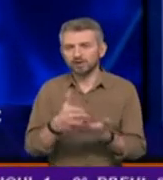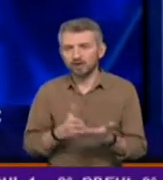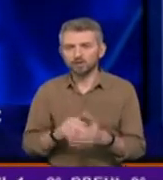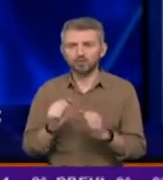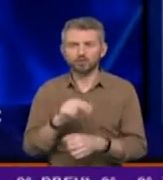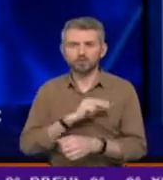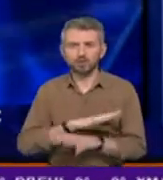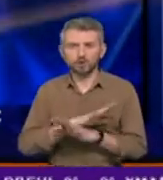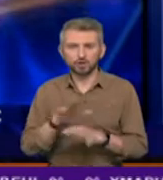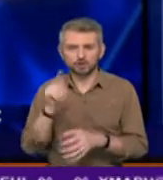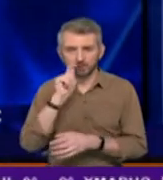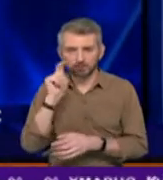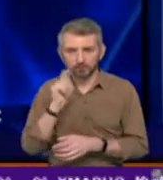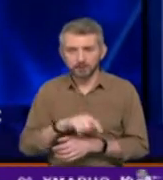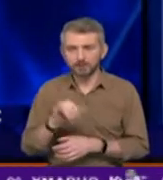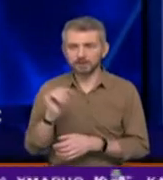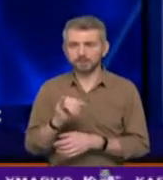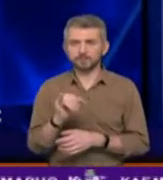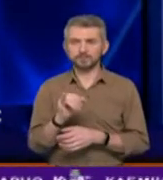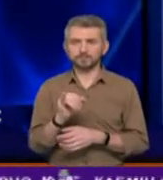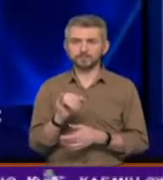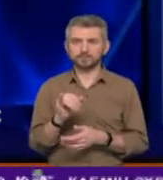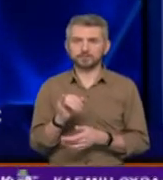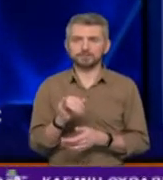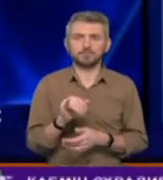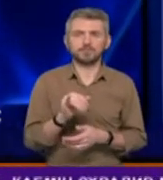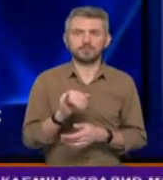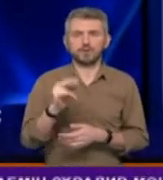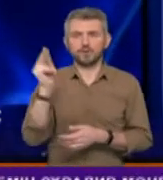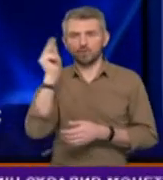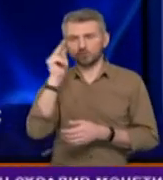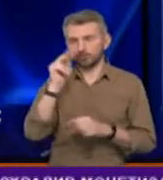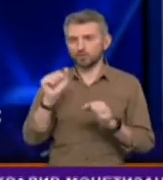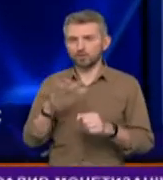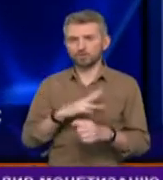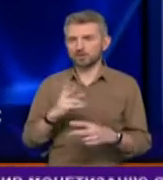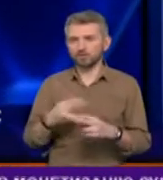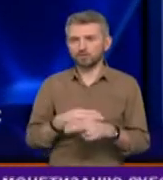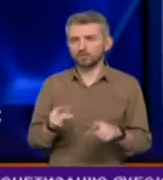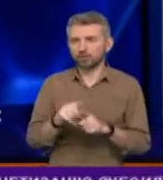якраз той час. Будь ласка, матеріал Ірини Лавронюк, після чого повертаємося в студію.